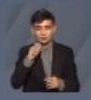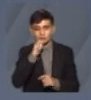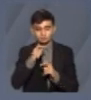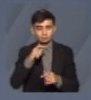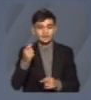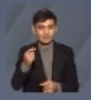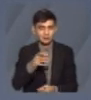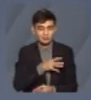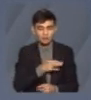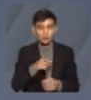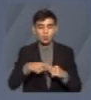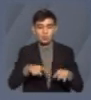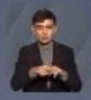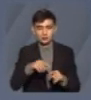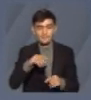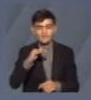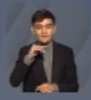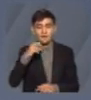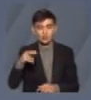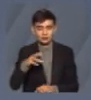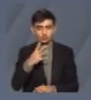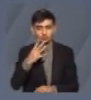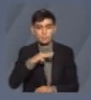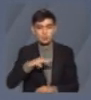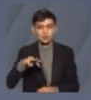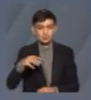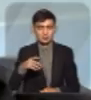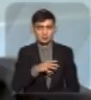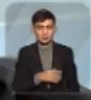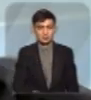подарки. Общий призовой фонд составил 4 миллиона тенге.